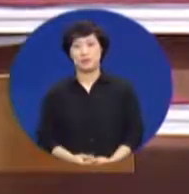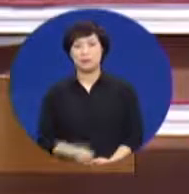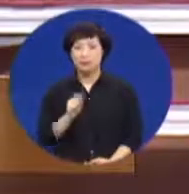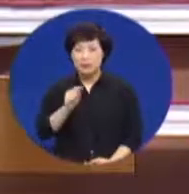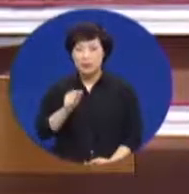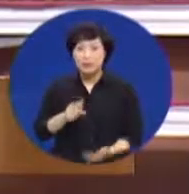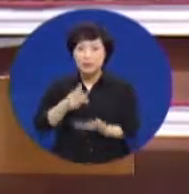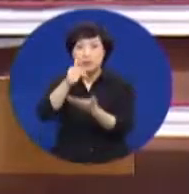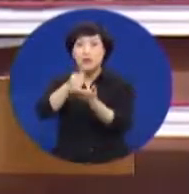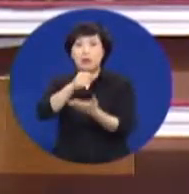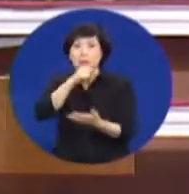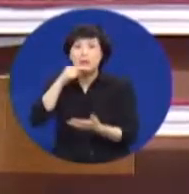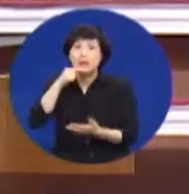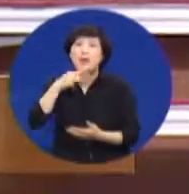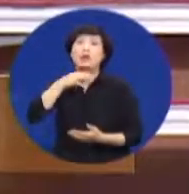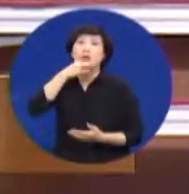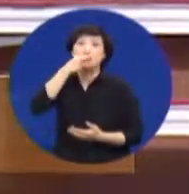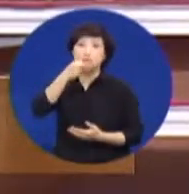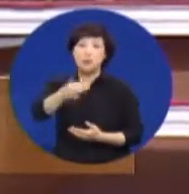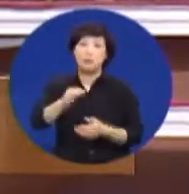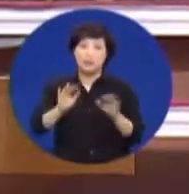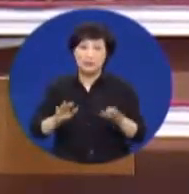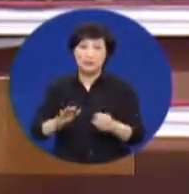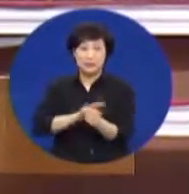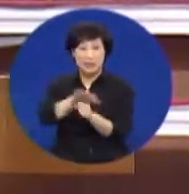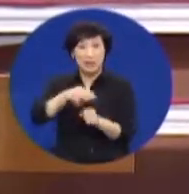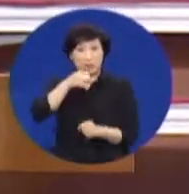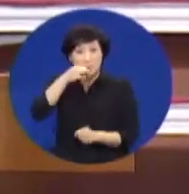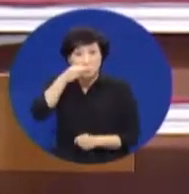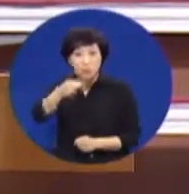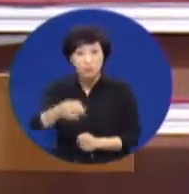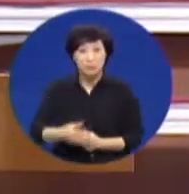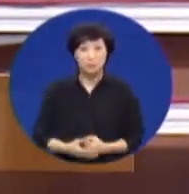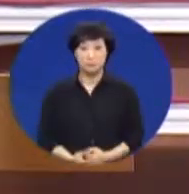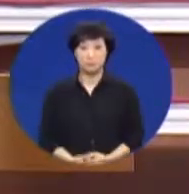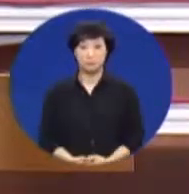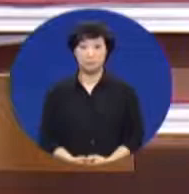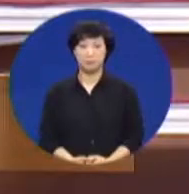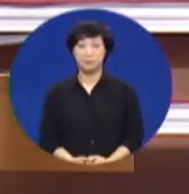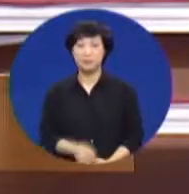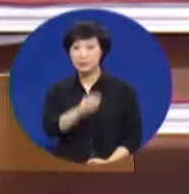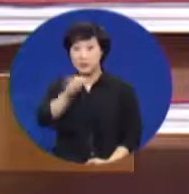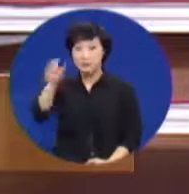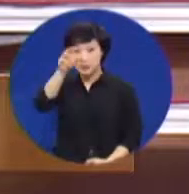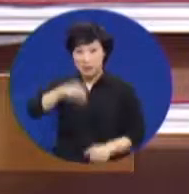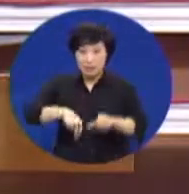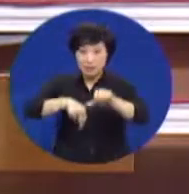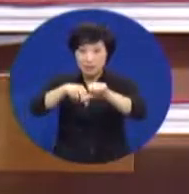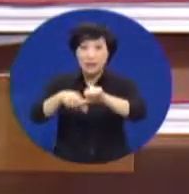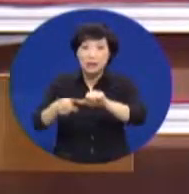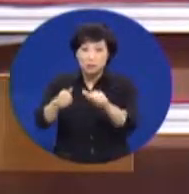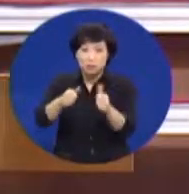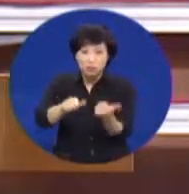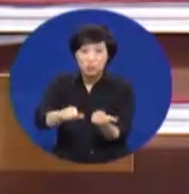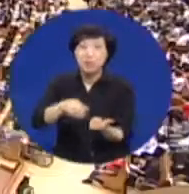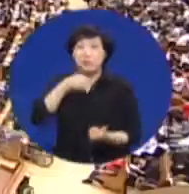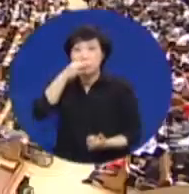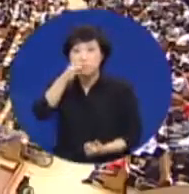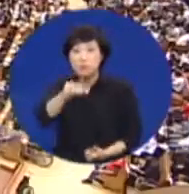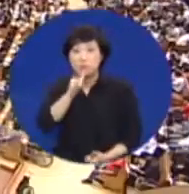하시는 핏소리라 이 말입니다. 사랑의 소리라 이 말입니다. 십자가의 죽음의 소리라 이